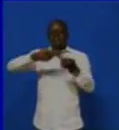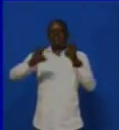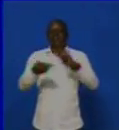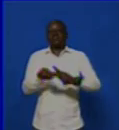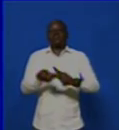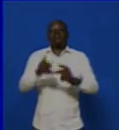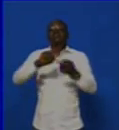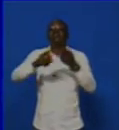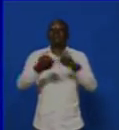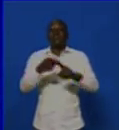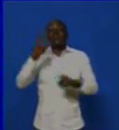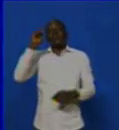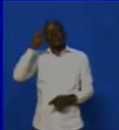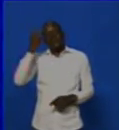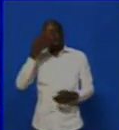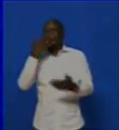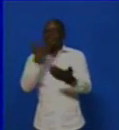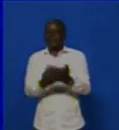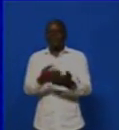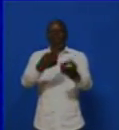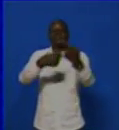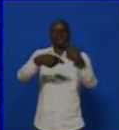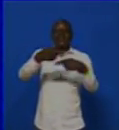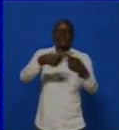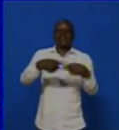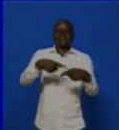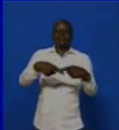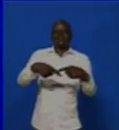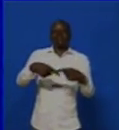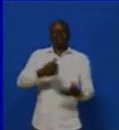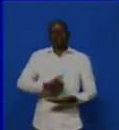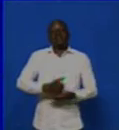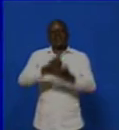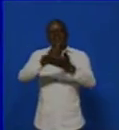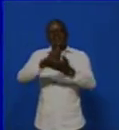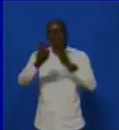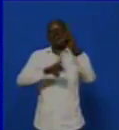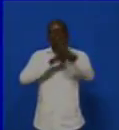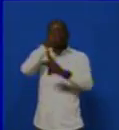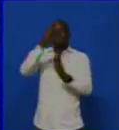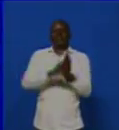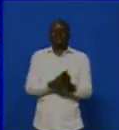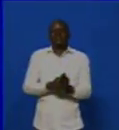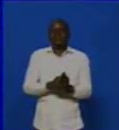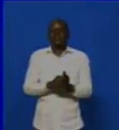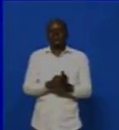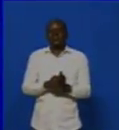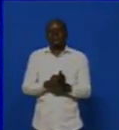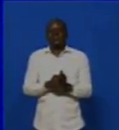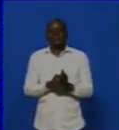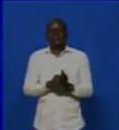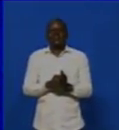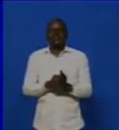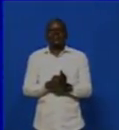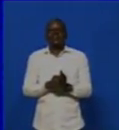que c'était une bonne chose de venir effectivement soutenir les populations. Ton sourire nous rend. Ministre